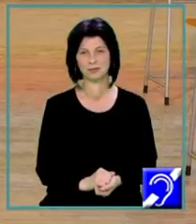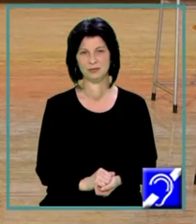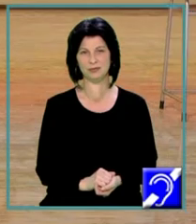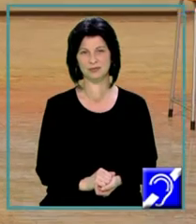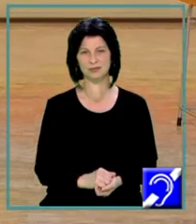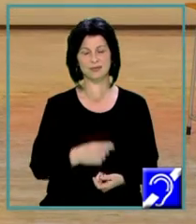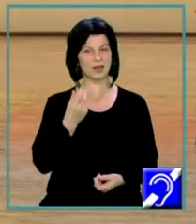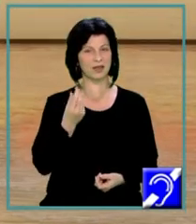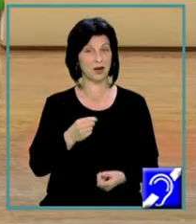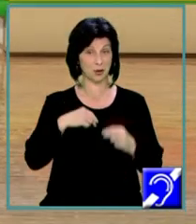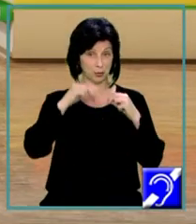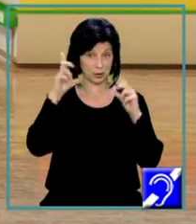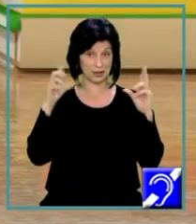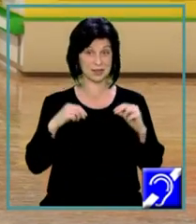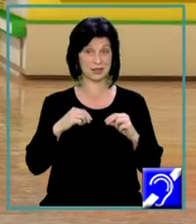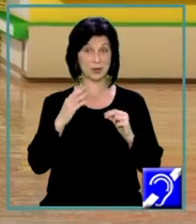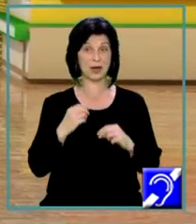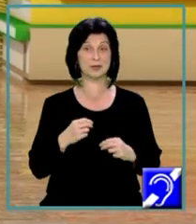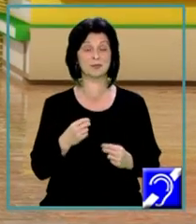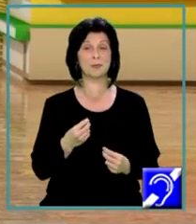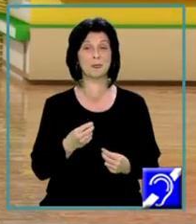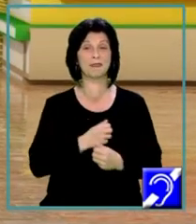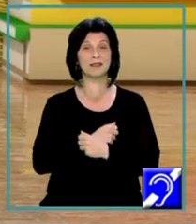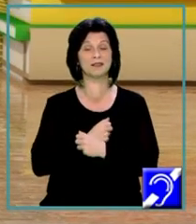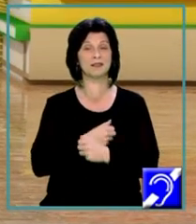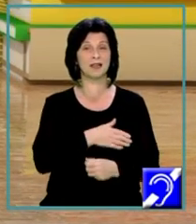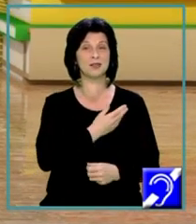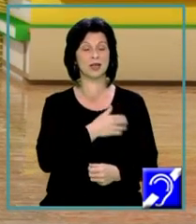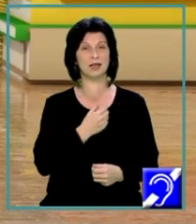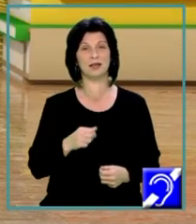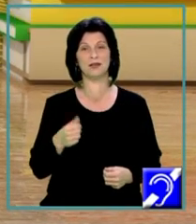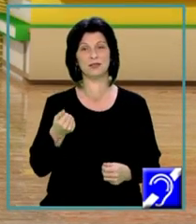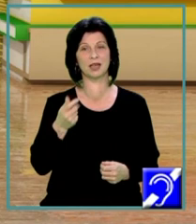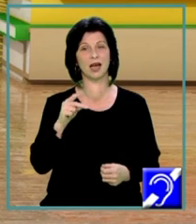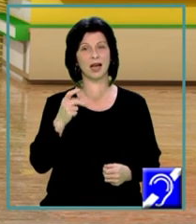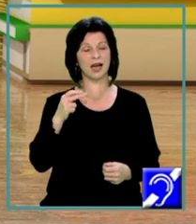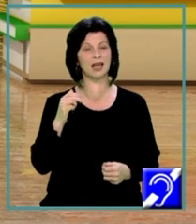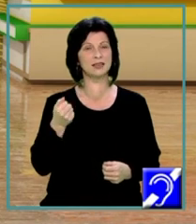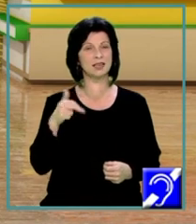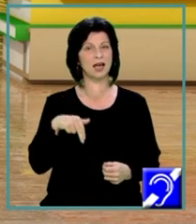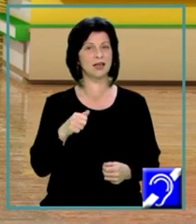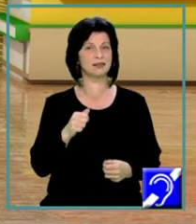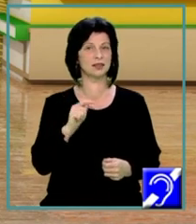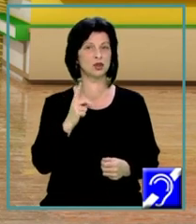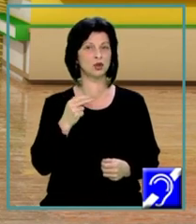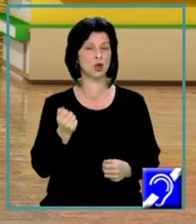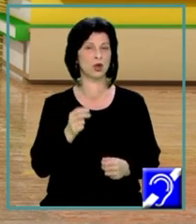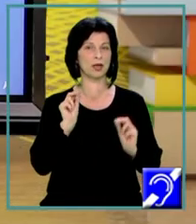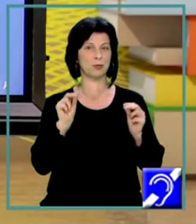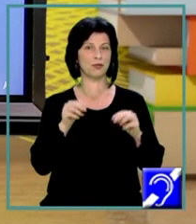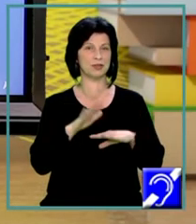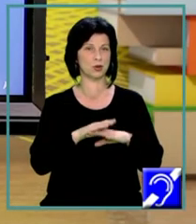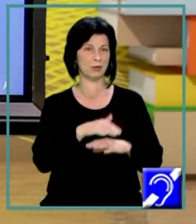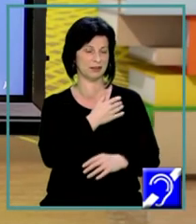Bună ziua dragi elevi Mă numesc Adrian Stroie și sunt profesor de matematică la Colegiul Channel Sfântul Sava București